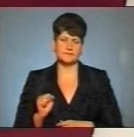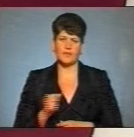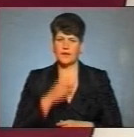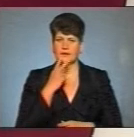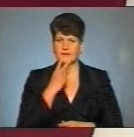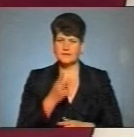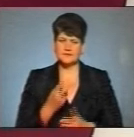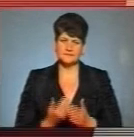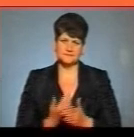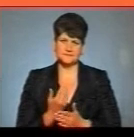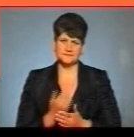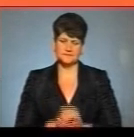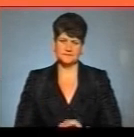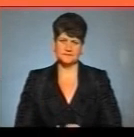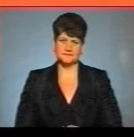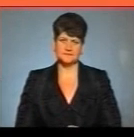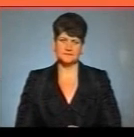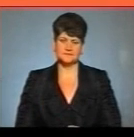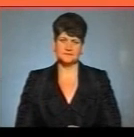Дивіться у випуску.